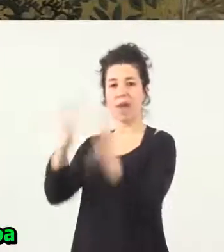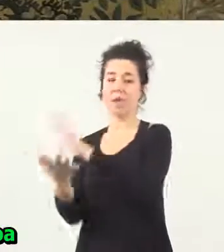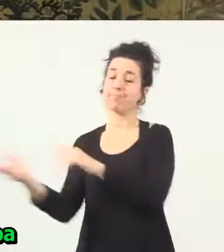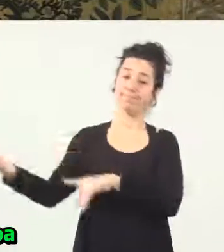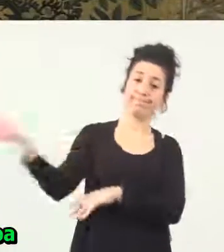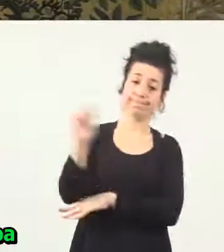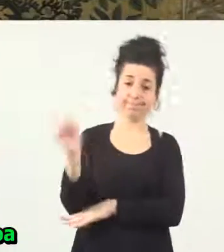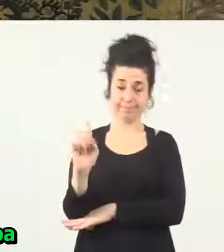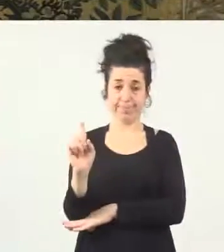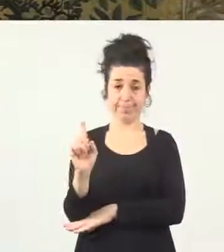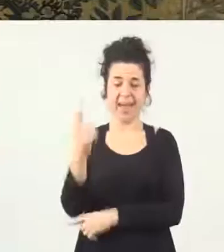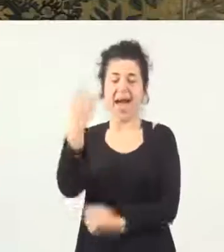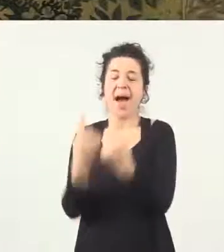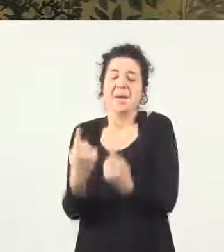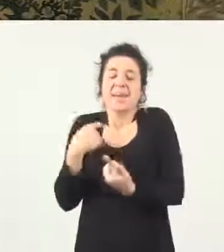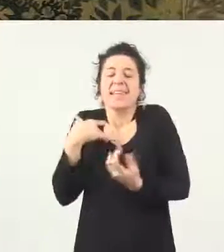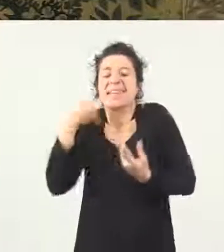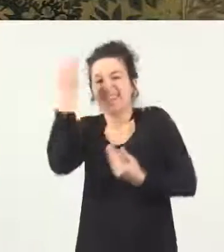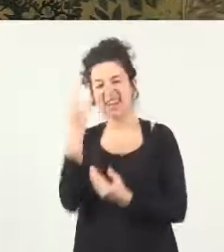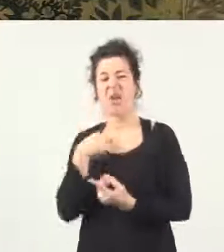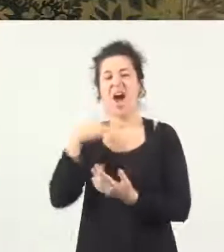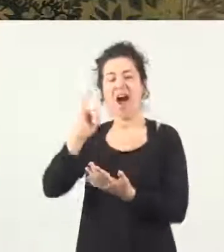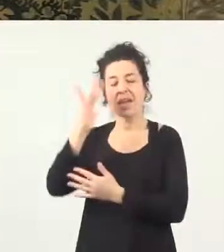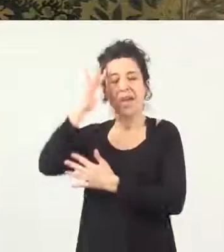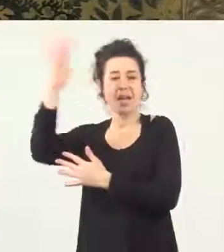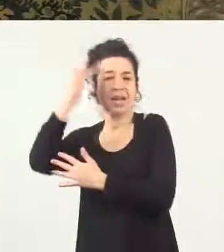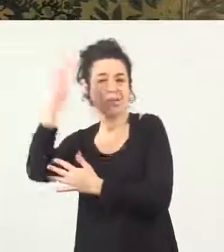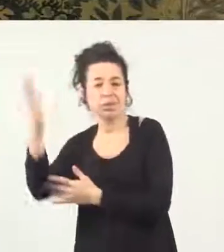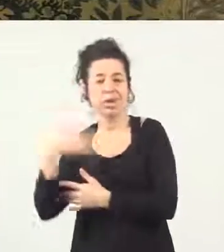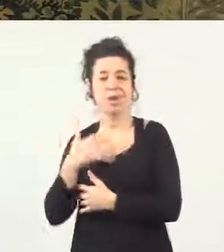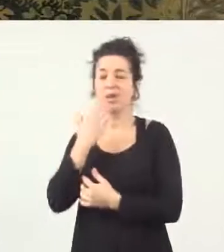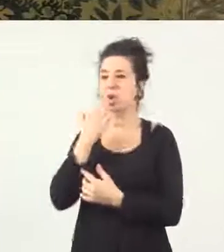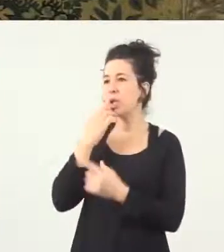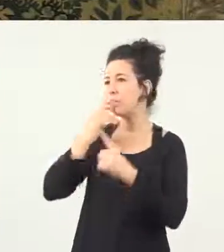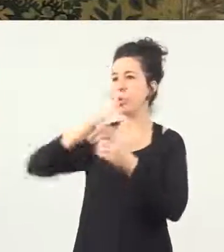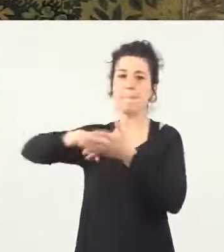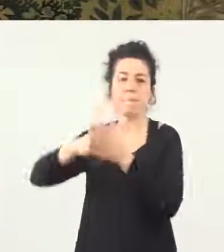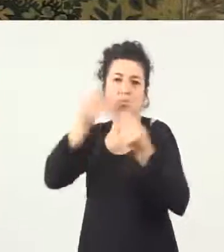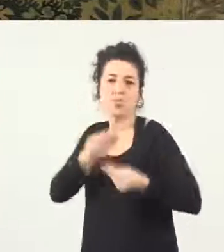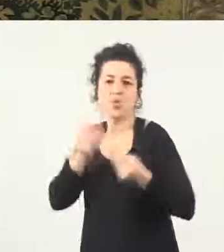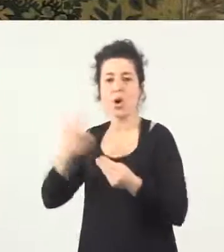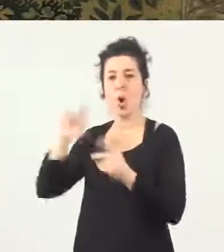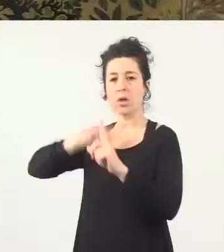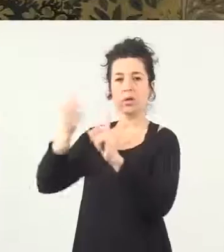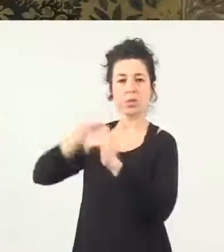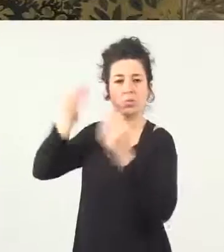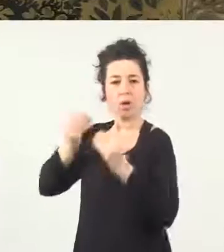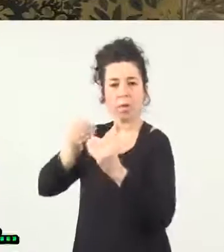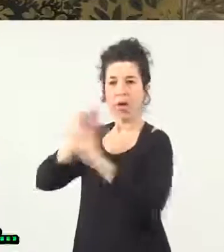nire, daukagu ilusioa, diagnostiko honak eta plan honak egiten baditugu, ahi, jazta, pues bero ikusten da